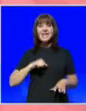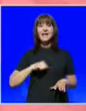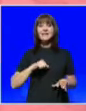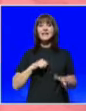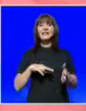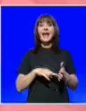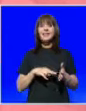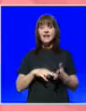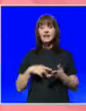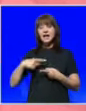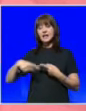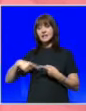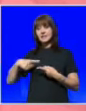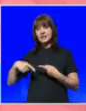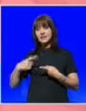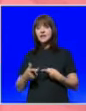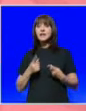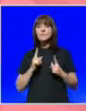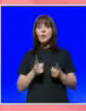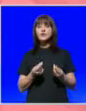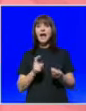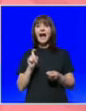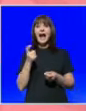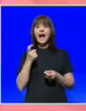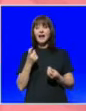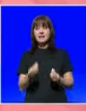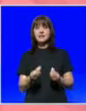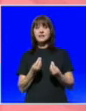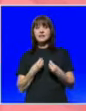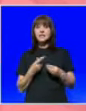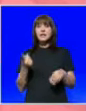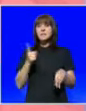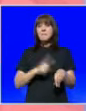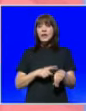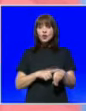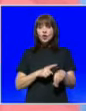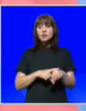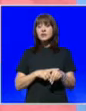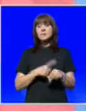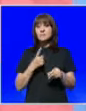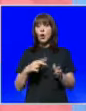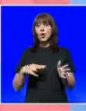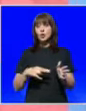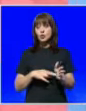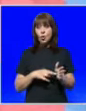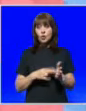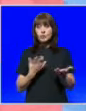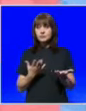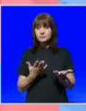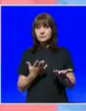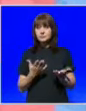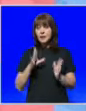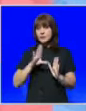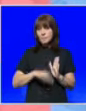и развитието на такава би ни гарантирало едни доста по достъпни по-ниски цени на електроенергия и една сигурност и